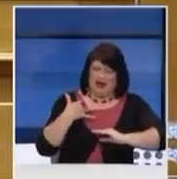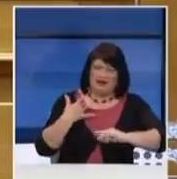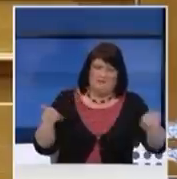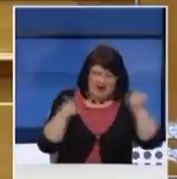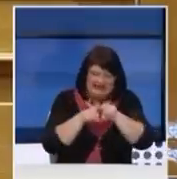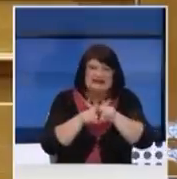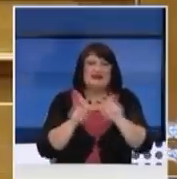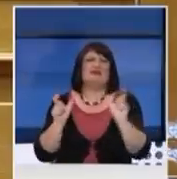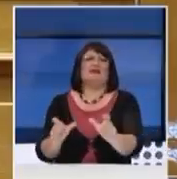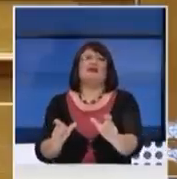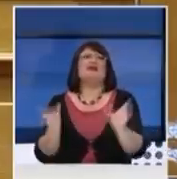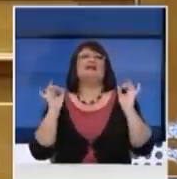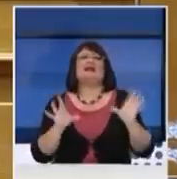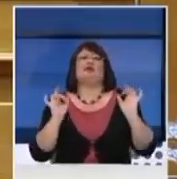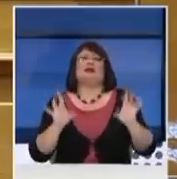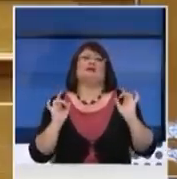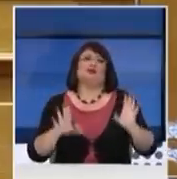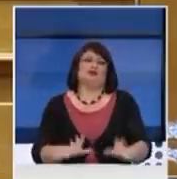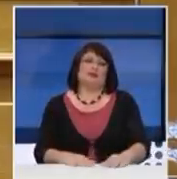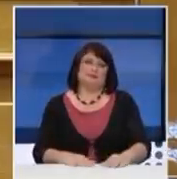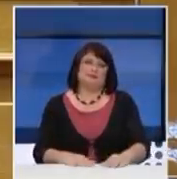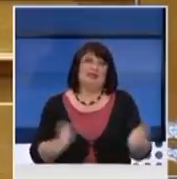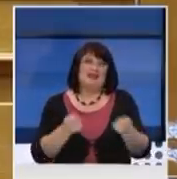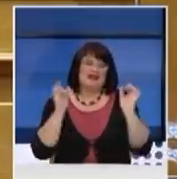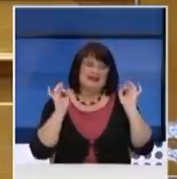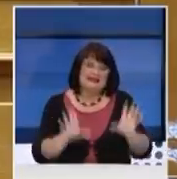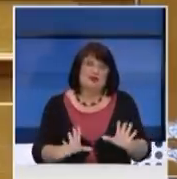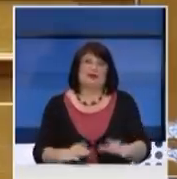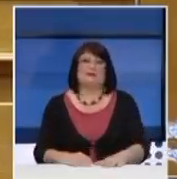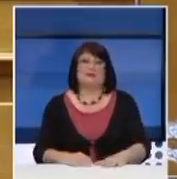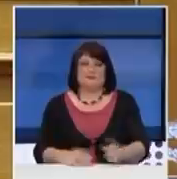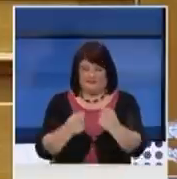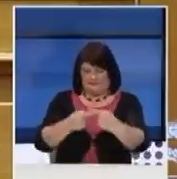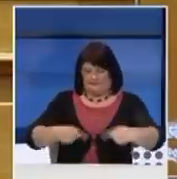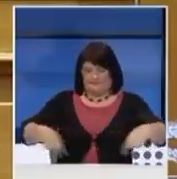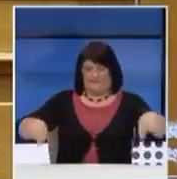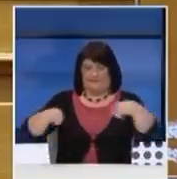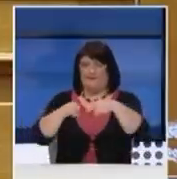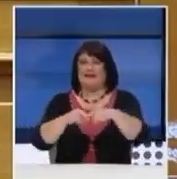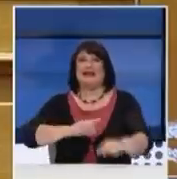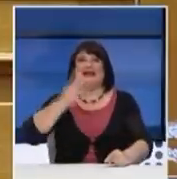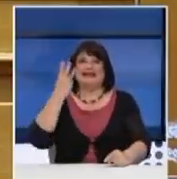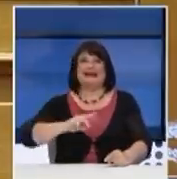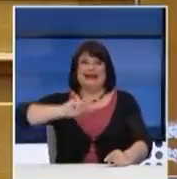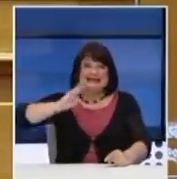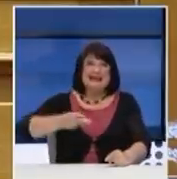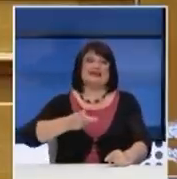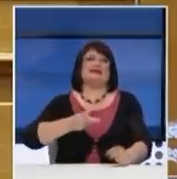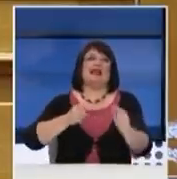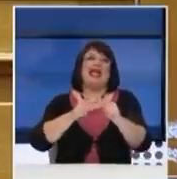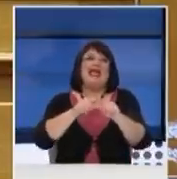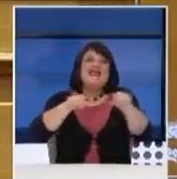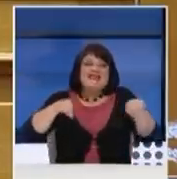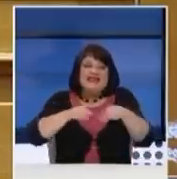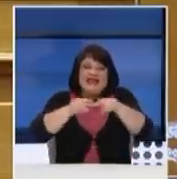το μοιραίο. Δεν κάνατε το αυτονόητο. Η αξία της ελληνικής λεκάνης του Ηροδότου είναι 3 τρισεκατομμύρια κυβικά μέτρα,